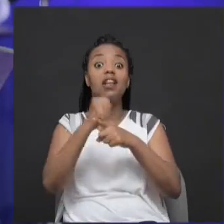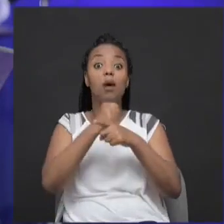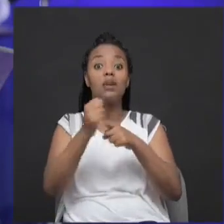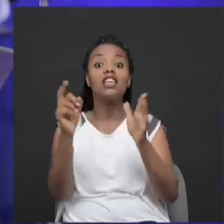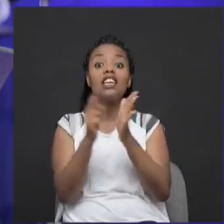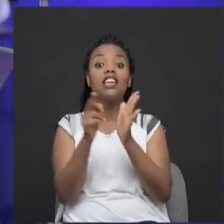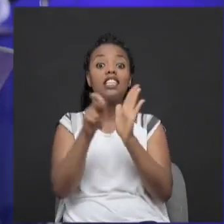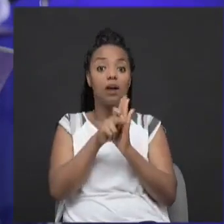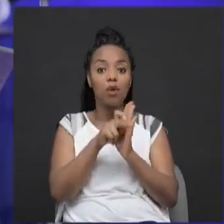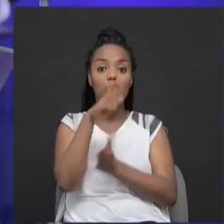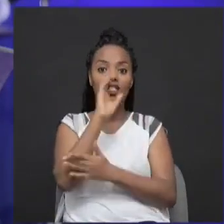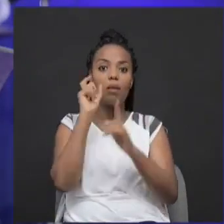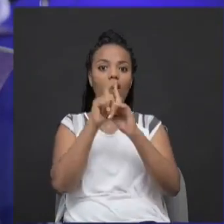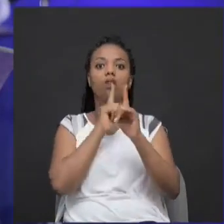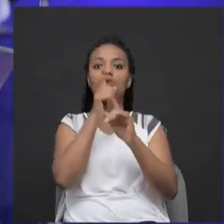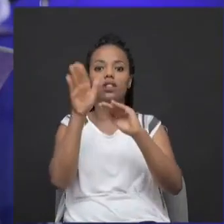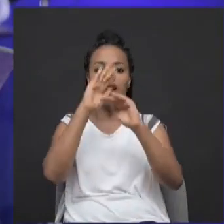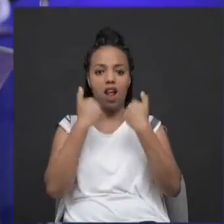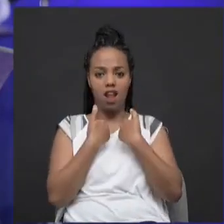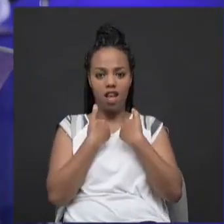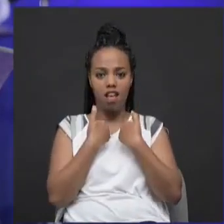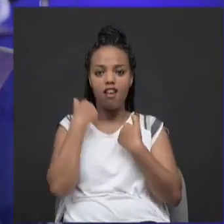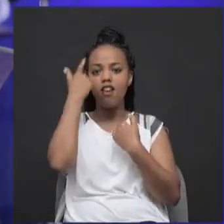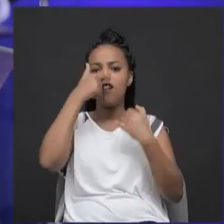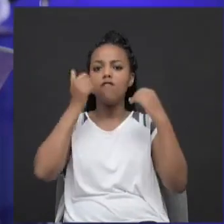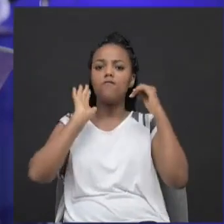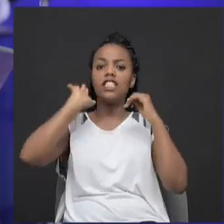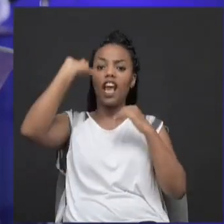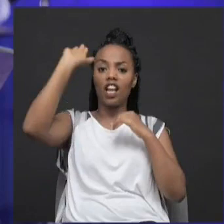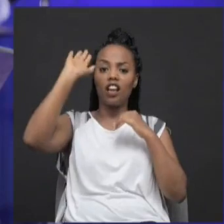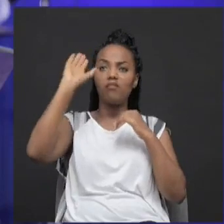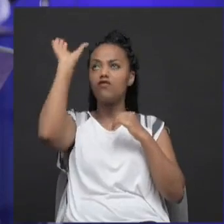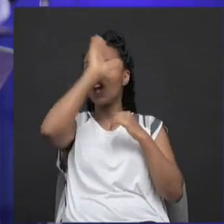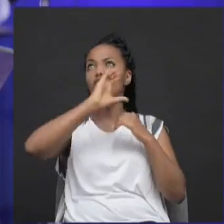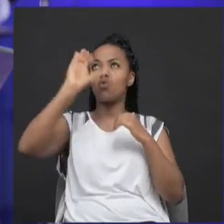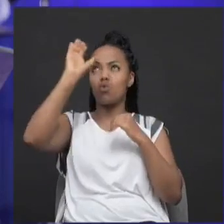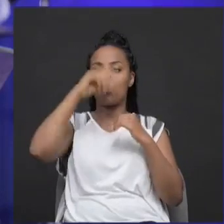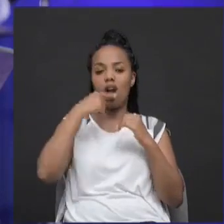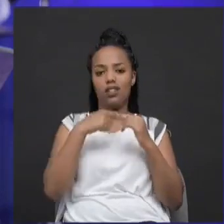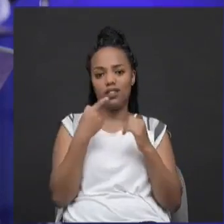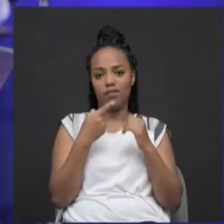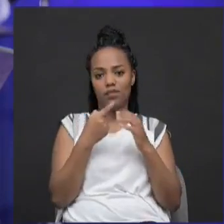ደግሞ በእግዚአብሔር ቃል እውነት ላይ አለ ፊቴን ቢፈልጉ ካለ በኋላ